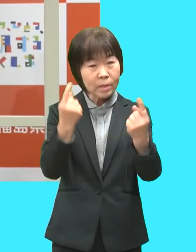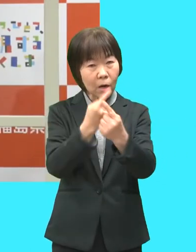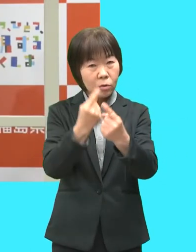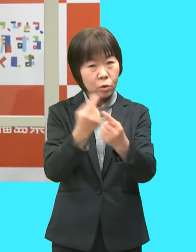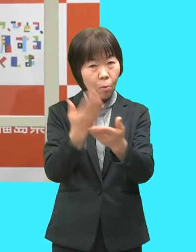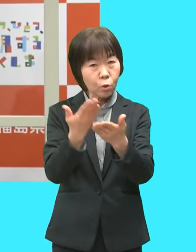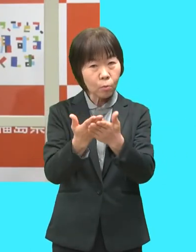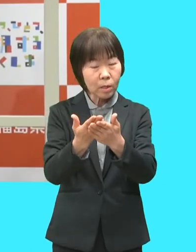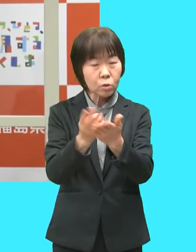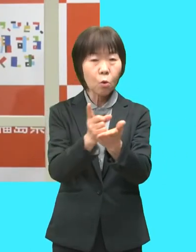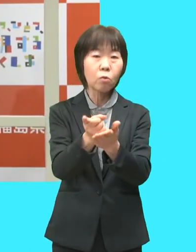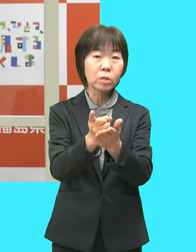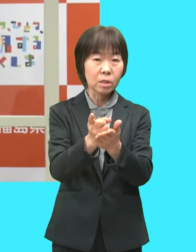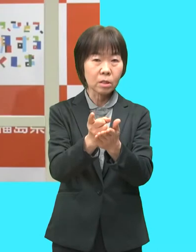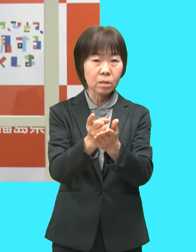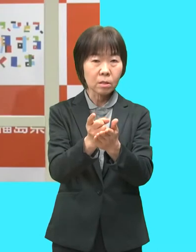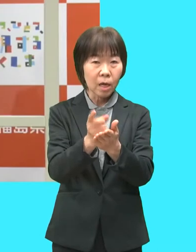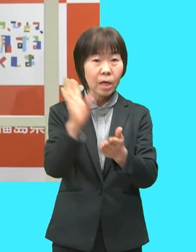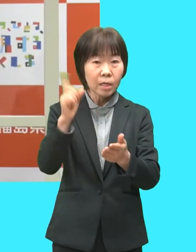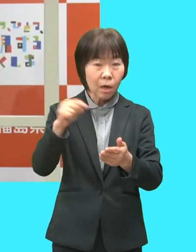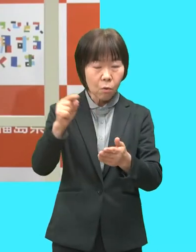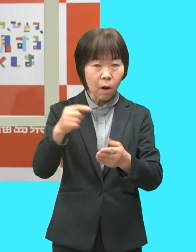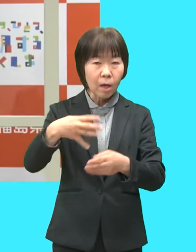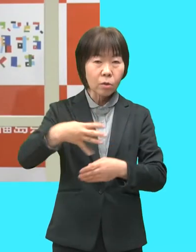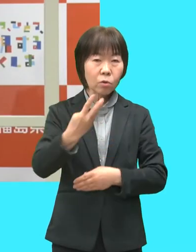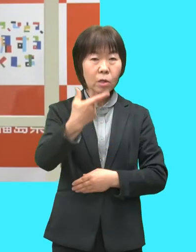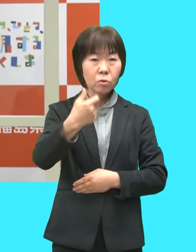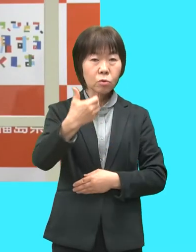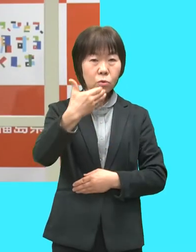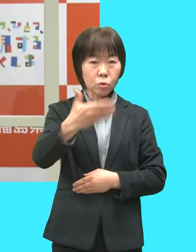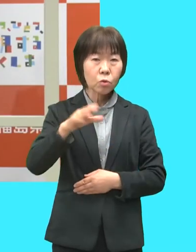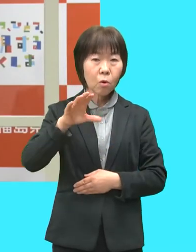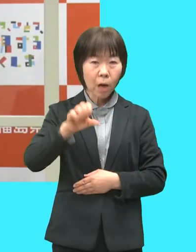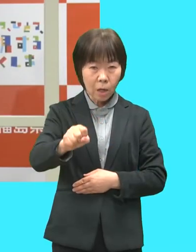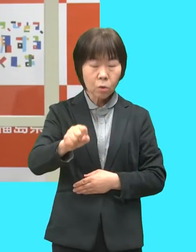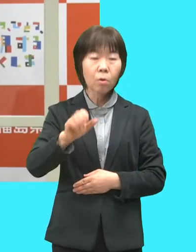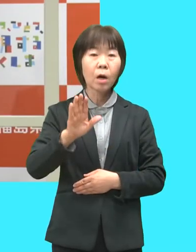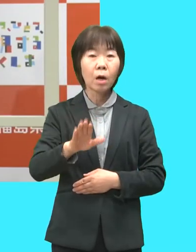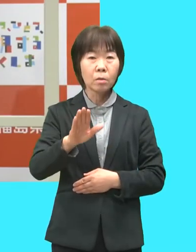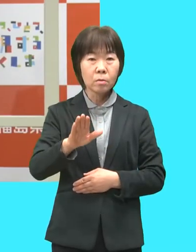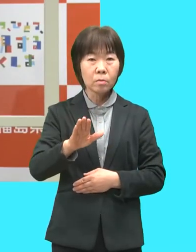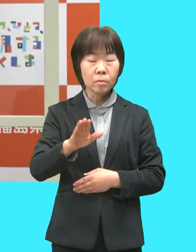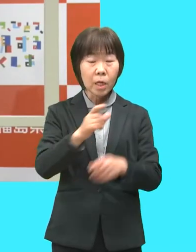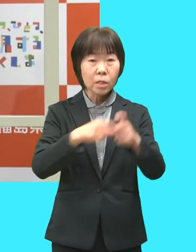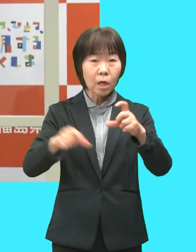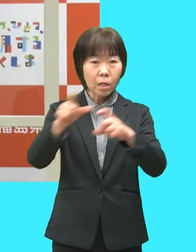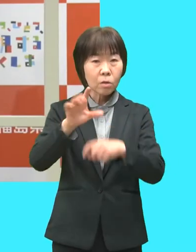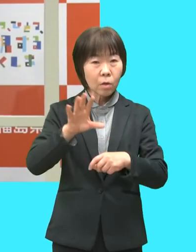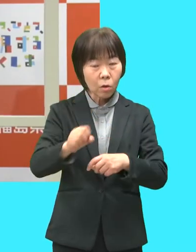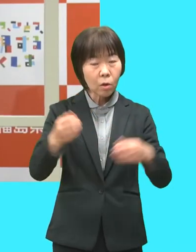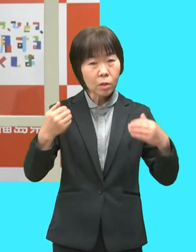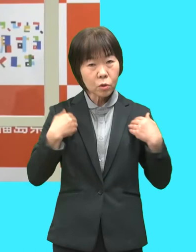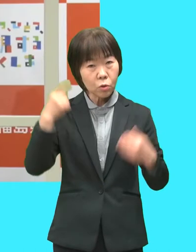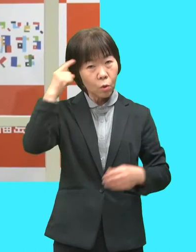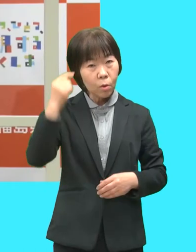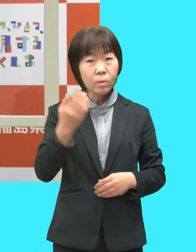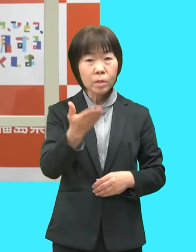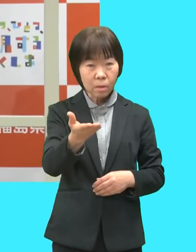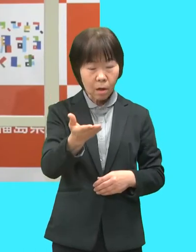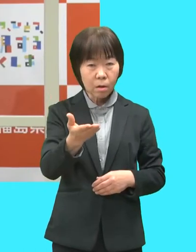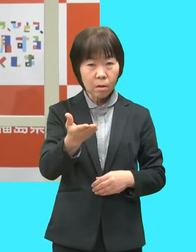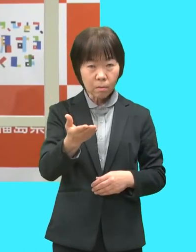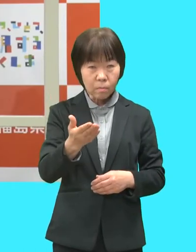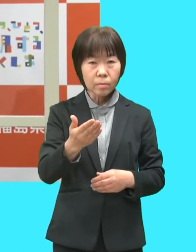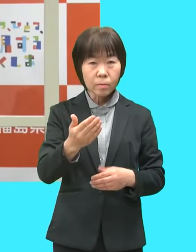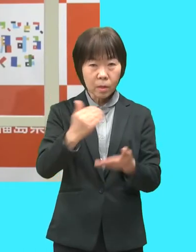。県はすでに計画を超える469床確保されてますけれども、さらなる確保が必要とお考えかどうか、現時点